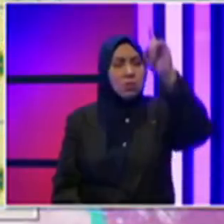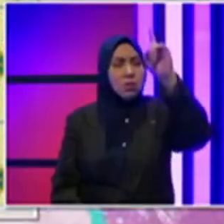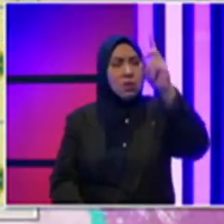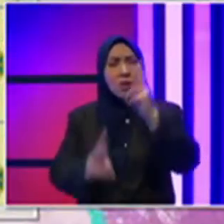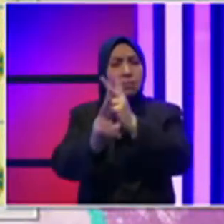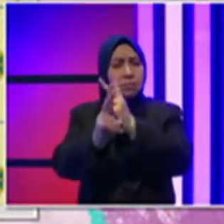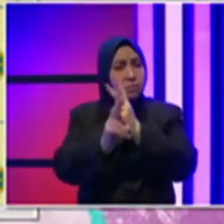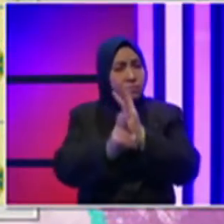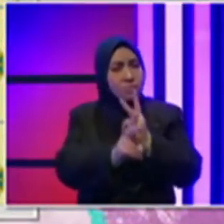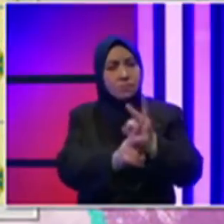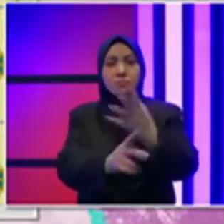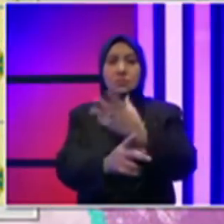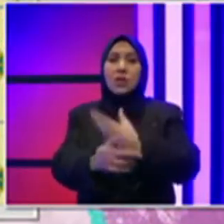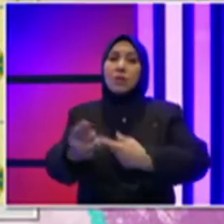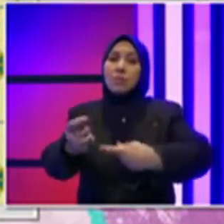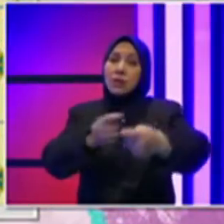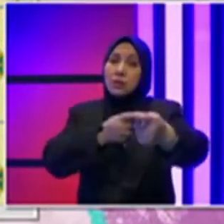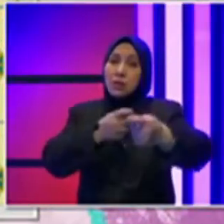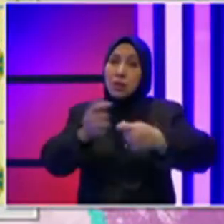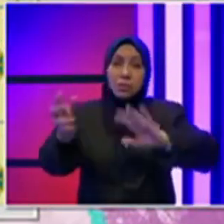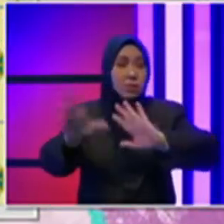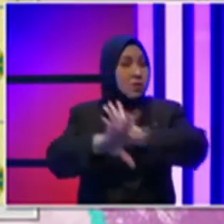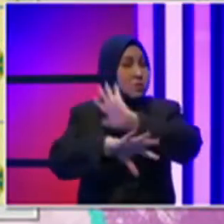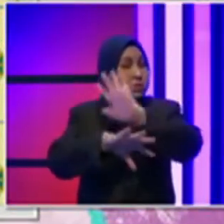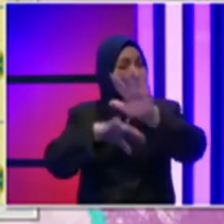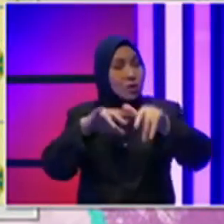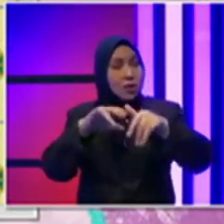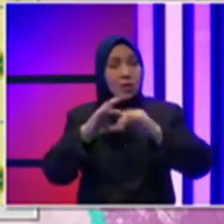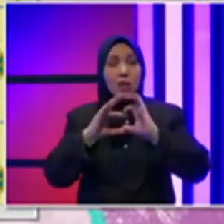الحمد لله رب